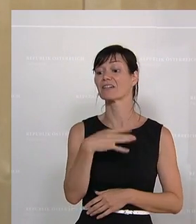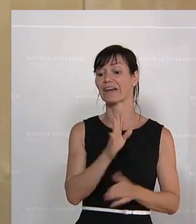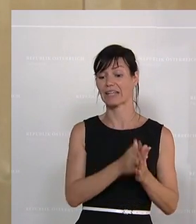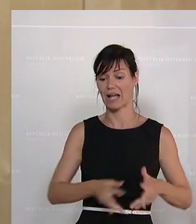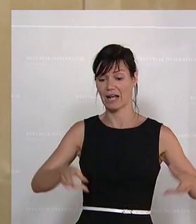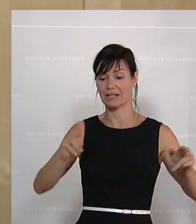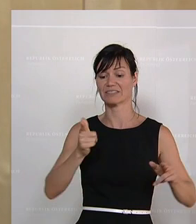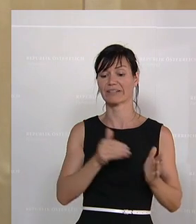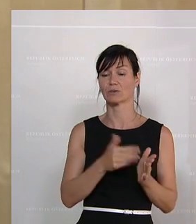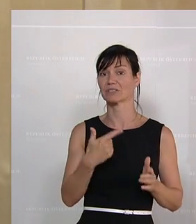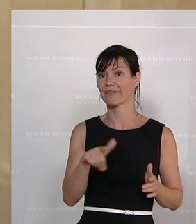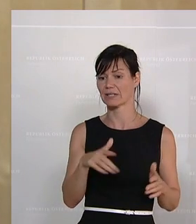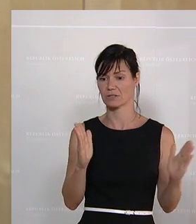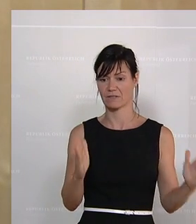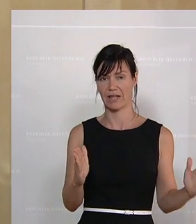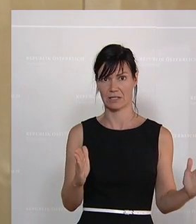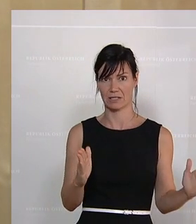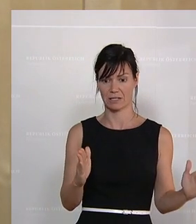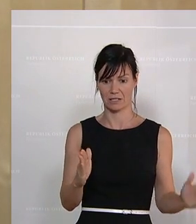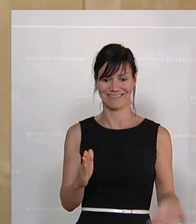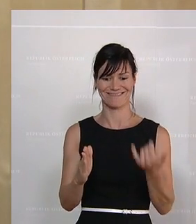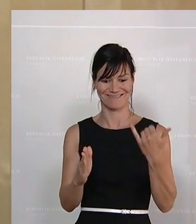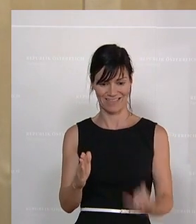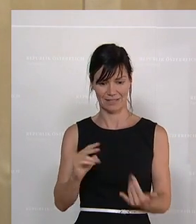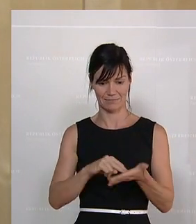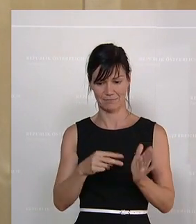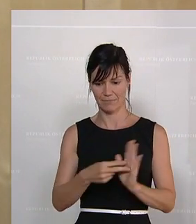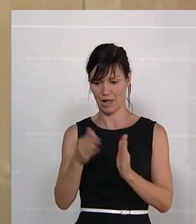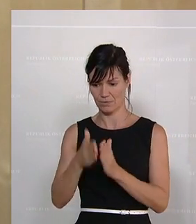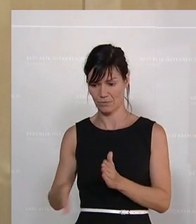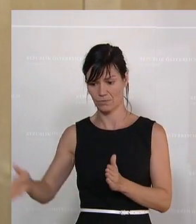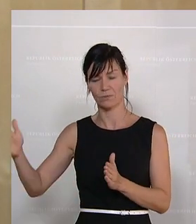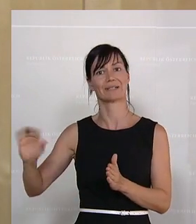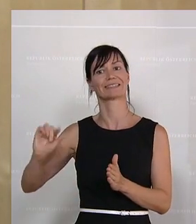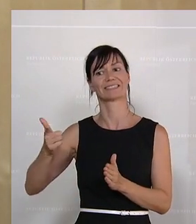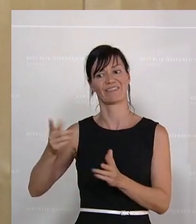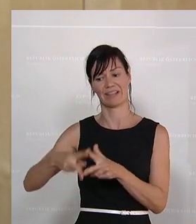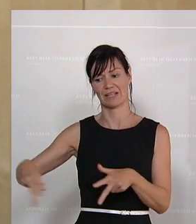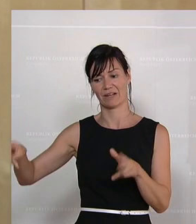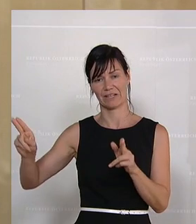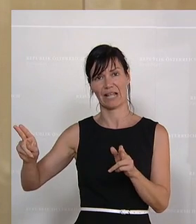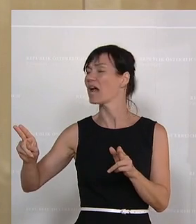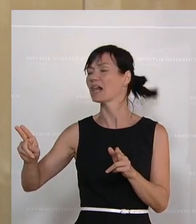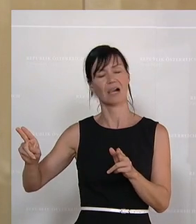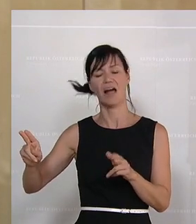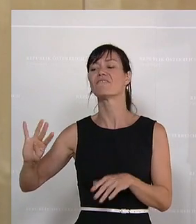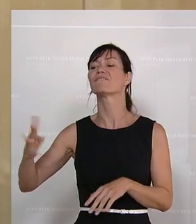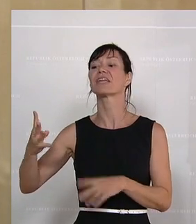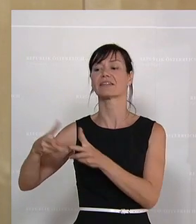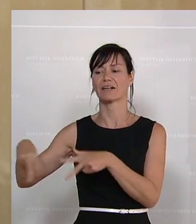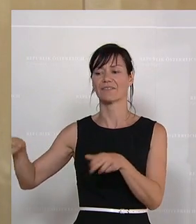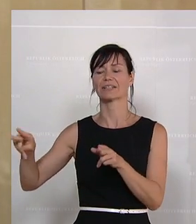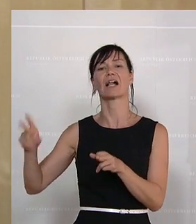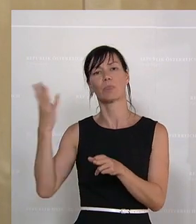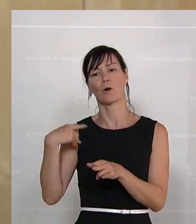22 nach derzeitigem planungsstand ist für das quartal 4 ein weiterer informations